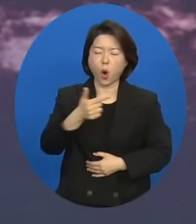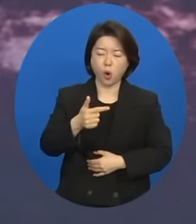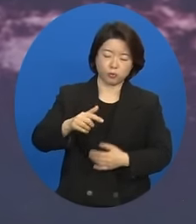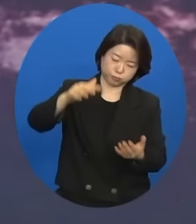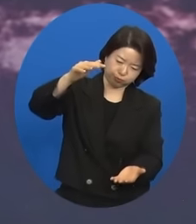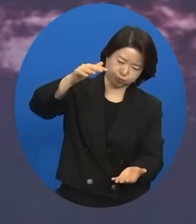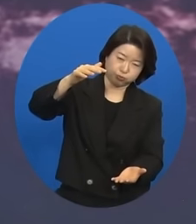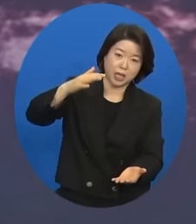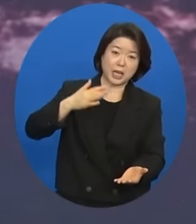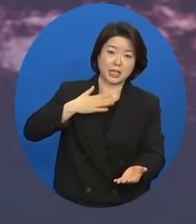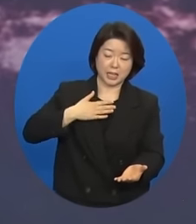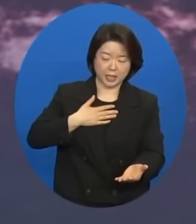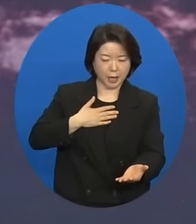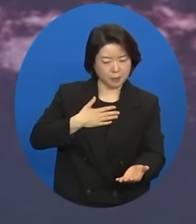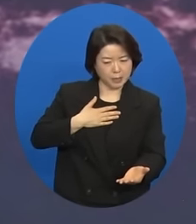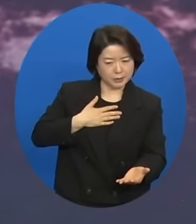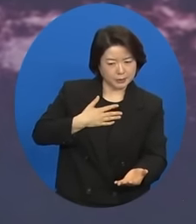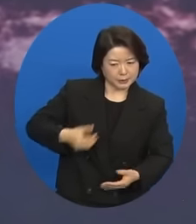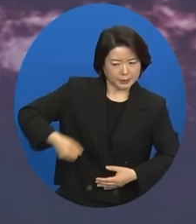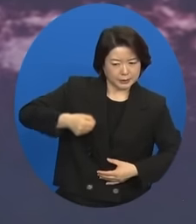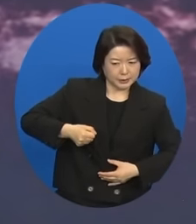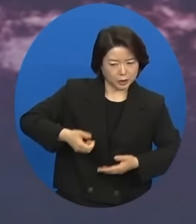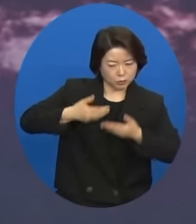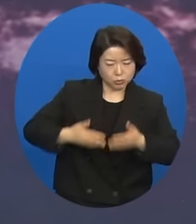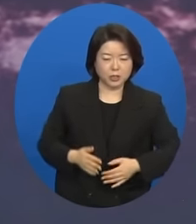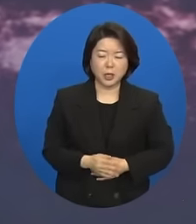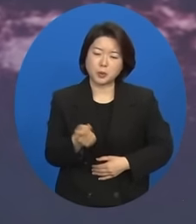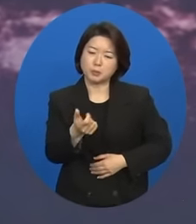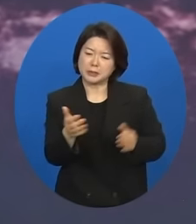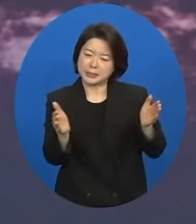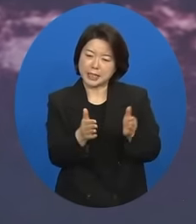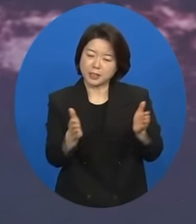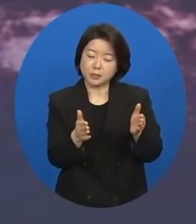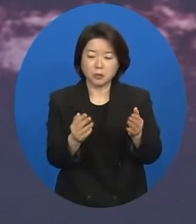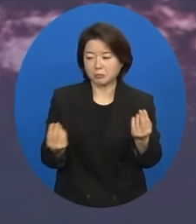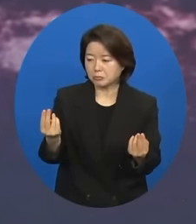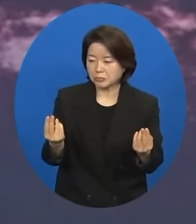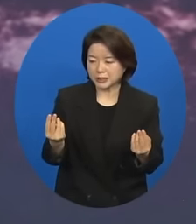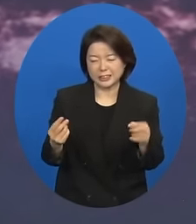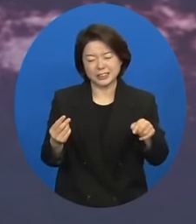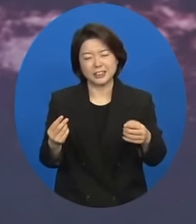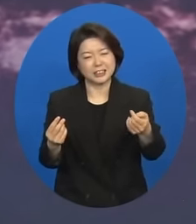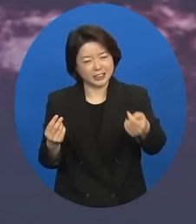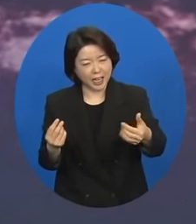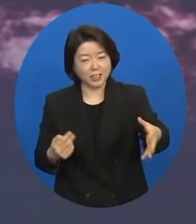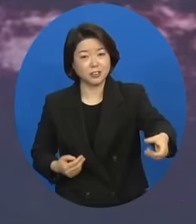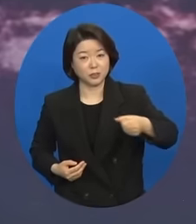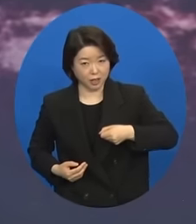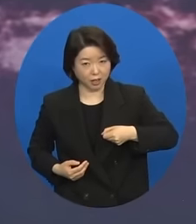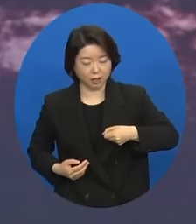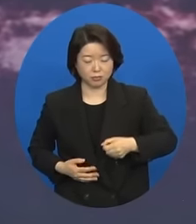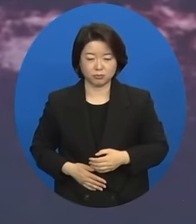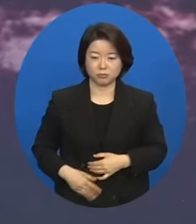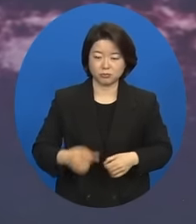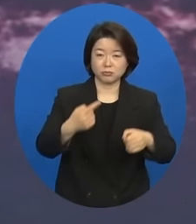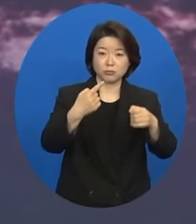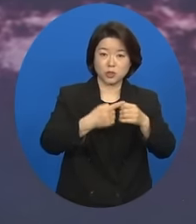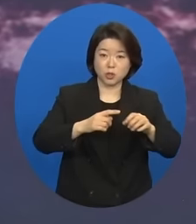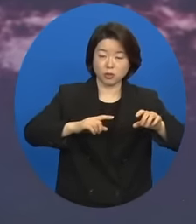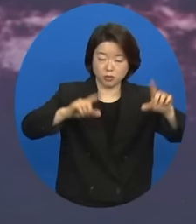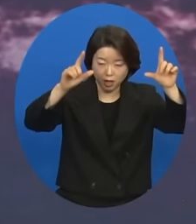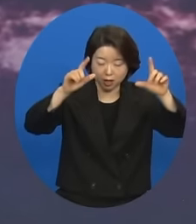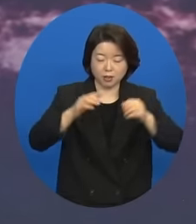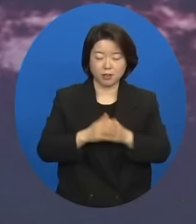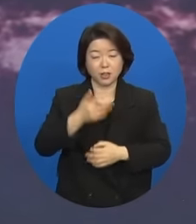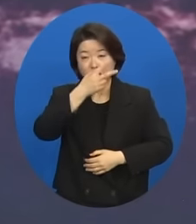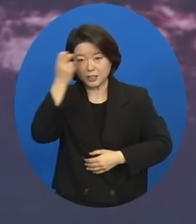부피가 크니까 제가 약간 좀 작은 침낭을 가져갔어요 챙겨 가지고 이제 첫날 자는데 공원에서 자는 거예요